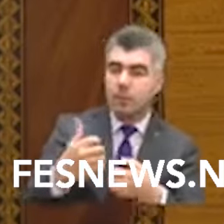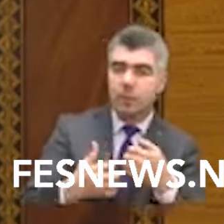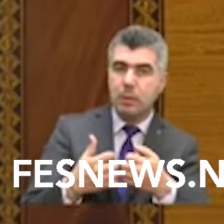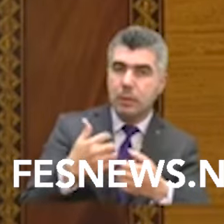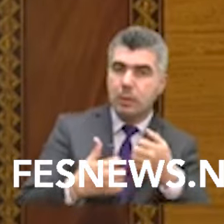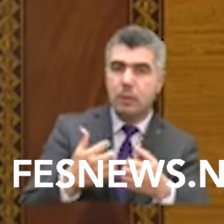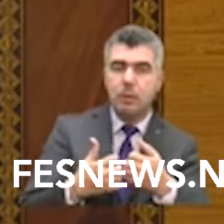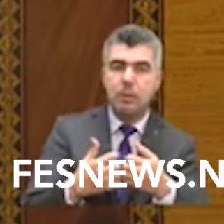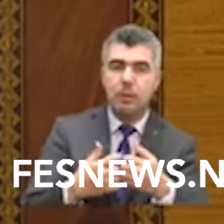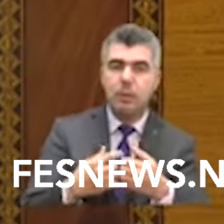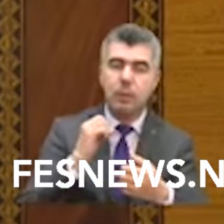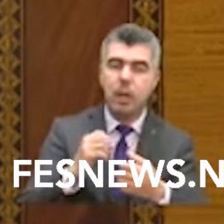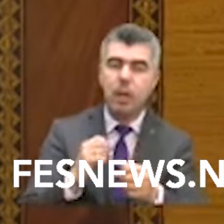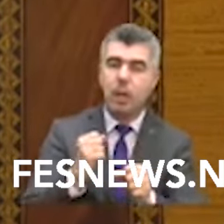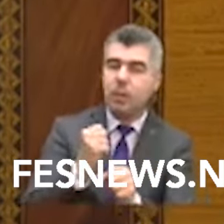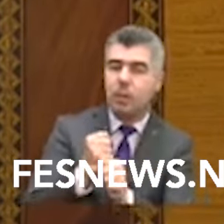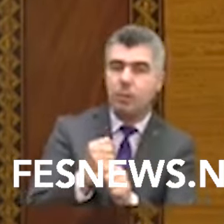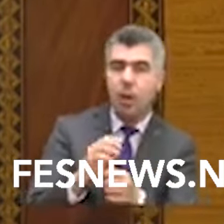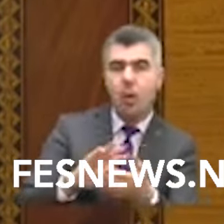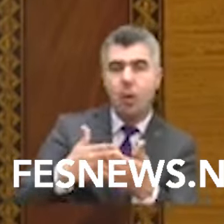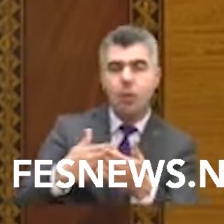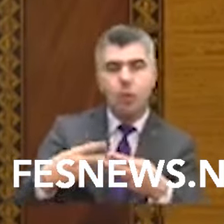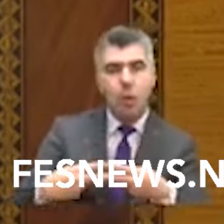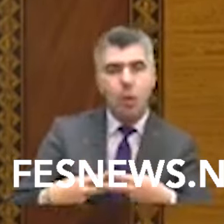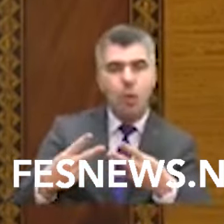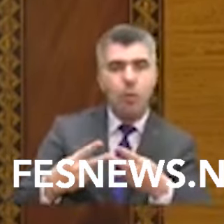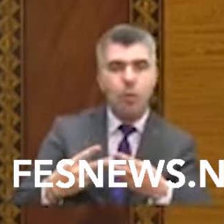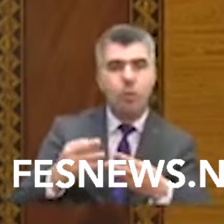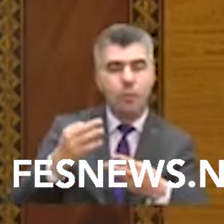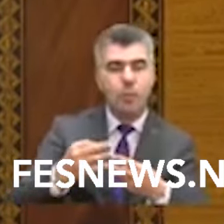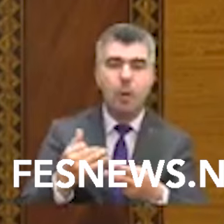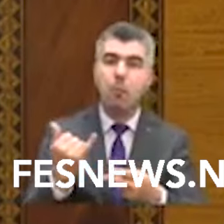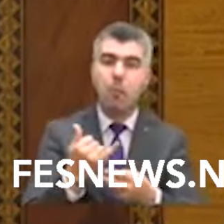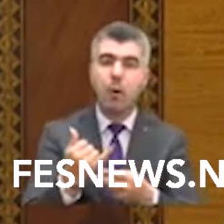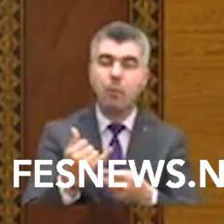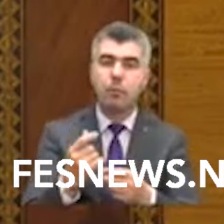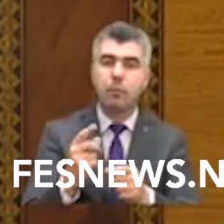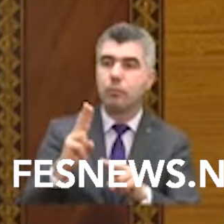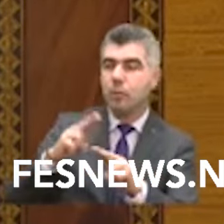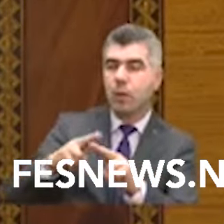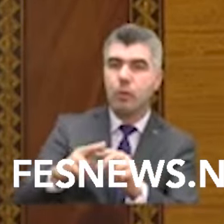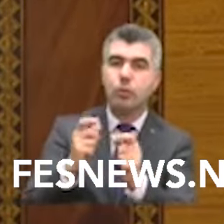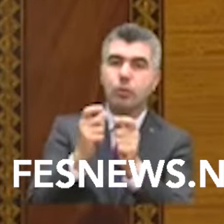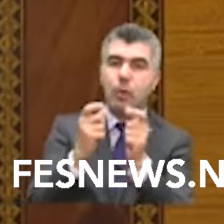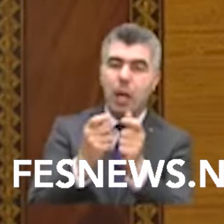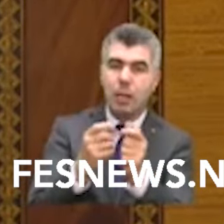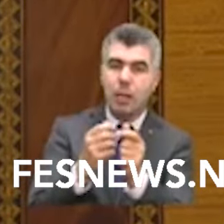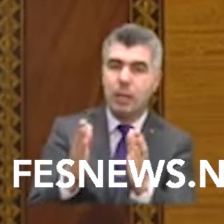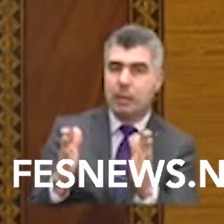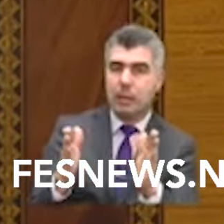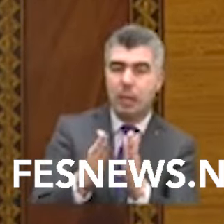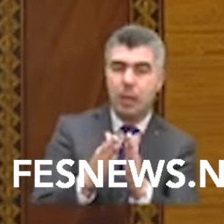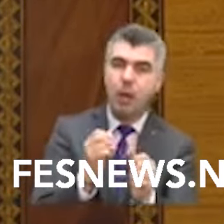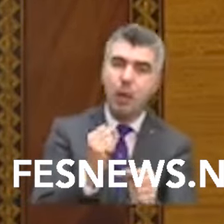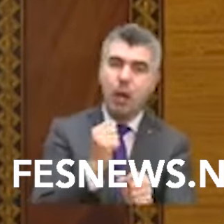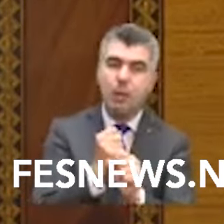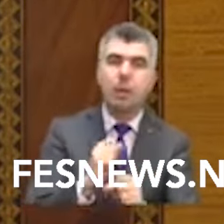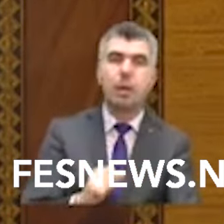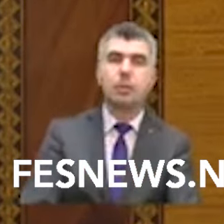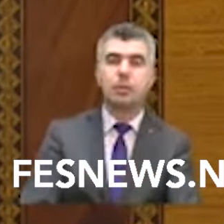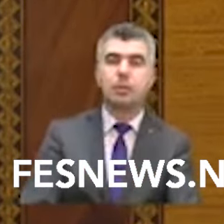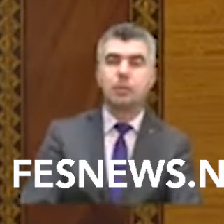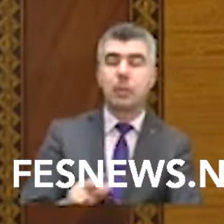نرجعوا العجلة الاقتصادية ديال القطاع ونحركوا المنعشين العقاريين والمقاولات الصغيرة لخدمة في القطاع.